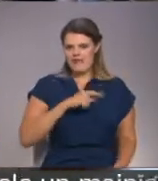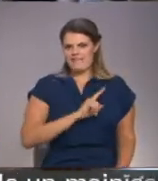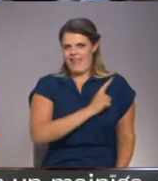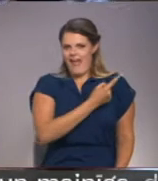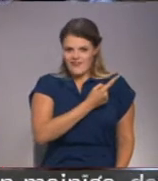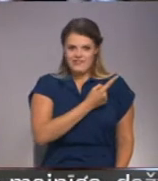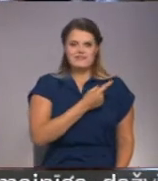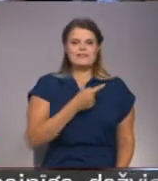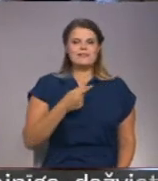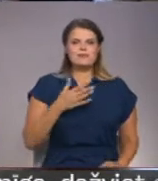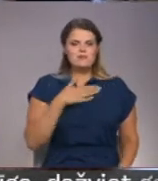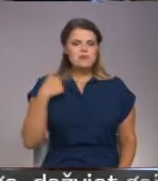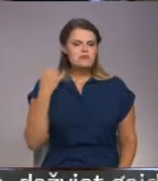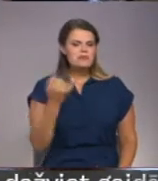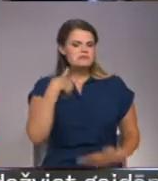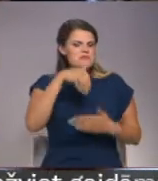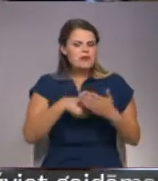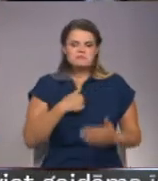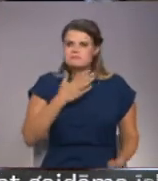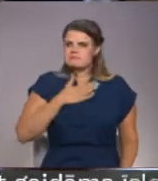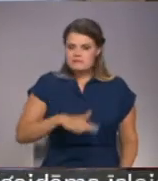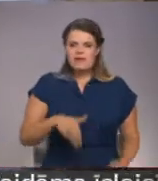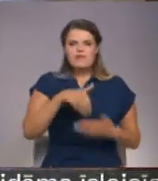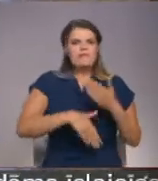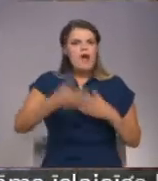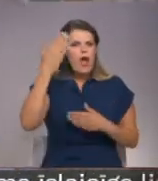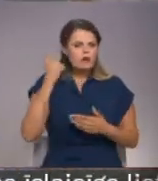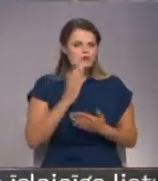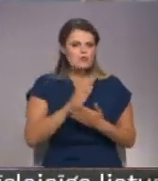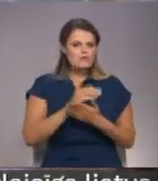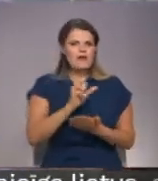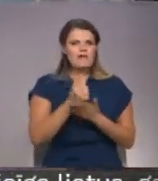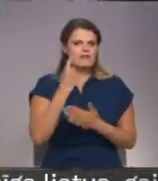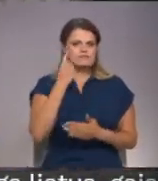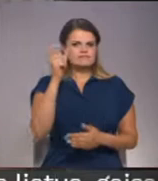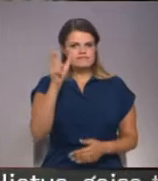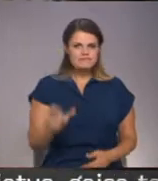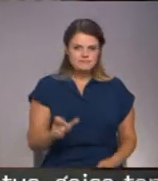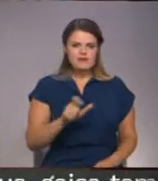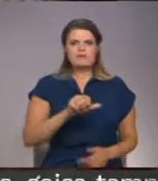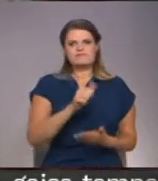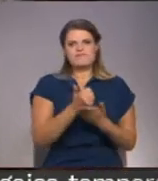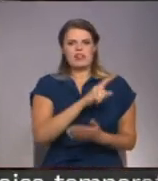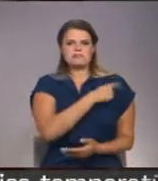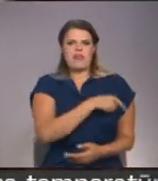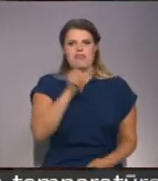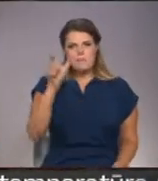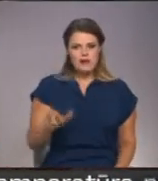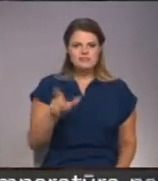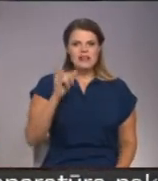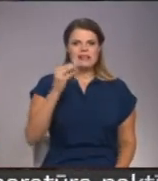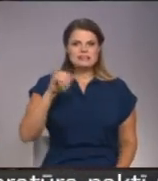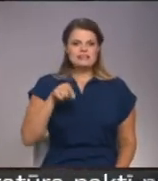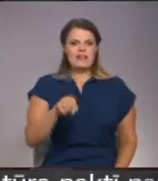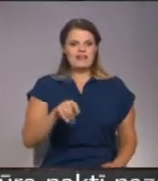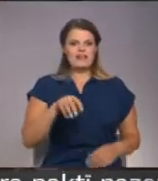Es jau esmu arī ļoti interesējusi par vēsturi. Vēsturisko notikumu galvenā varona ir virsmās Līzī, kura Durbes pilī svinēja arī